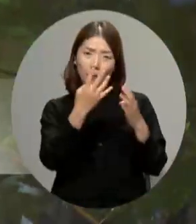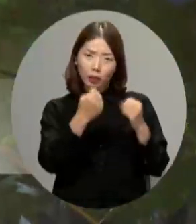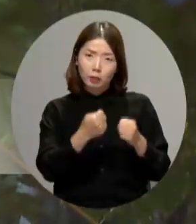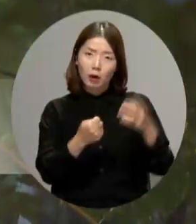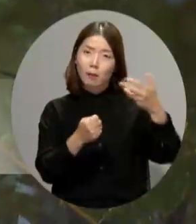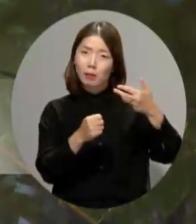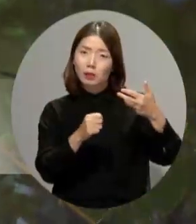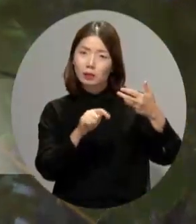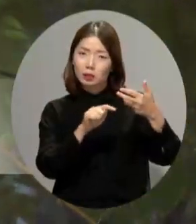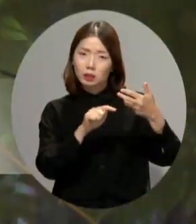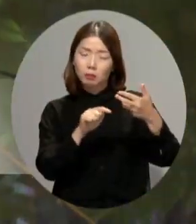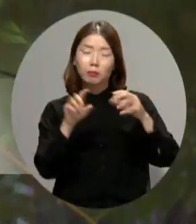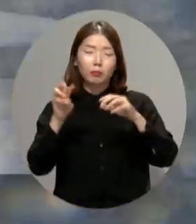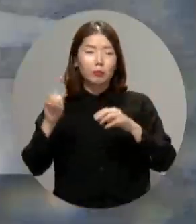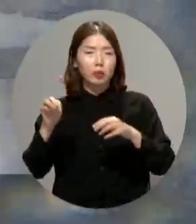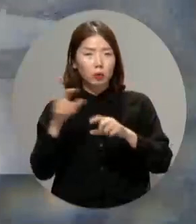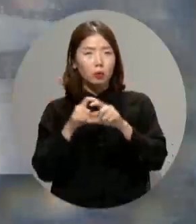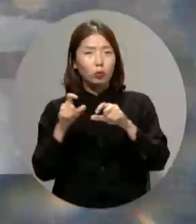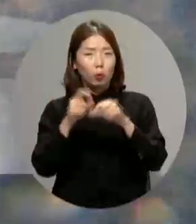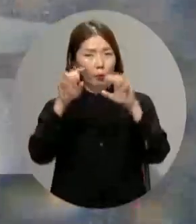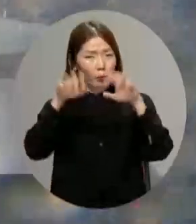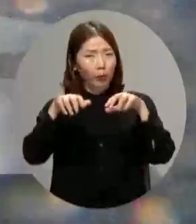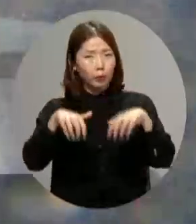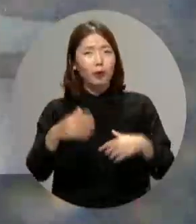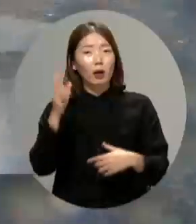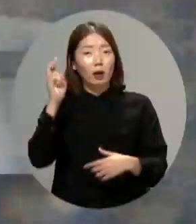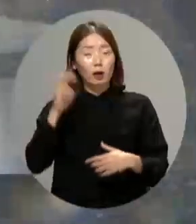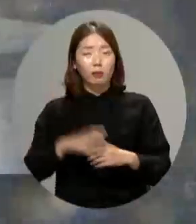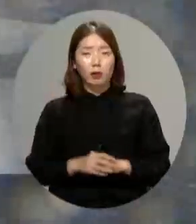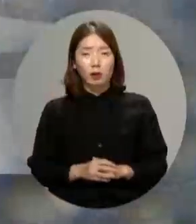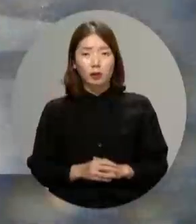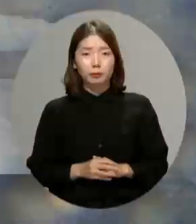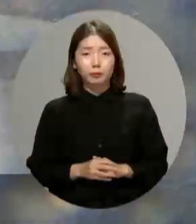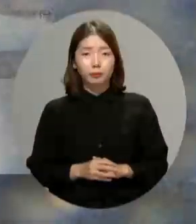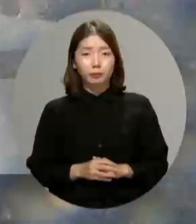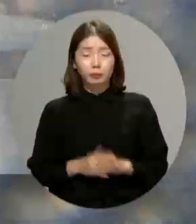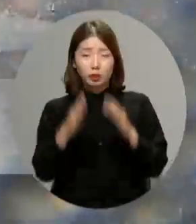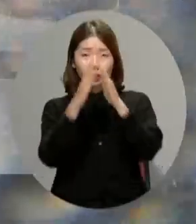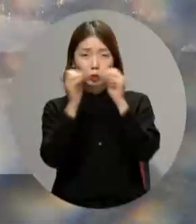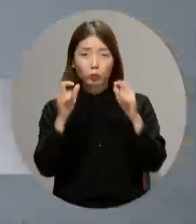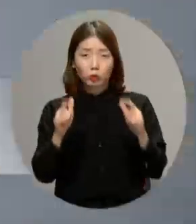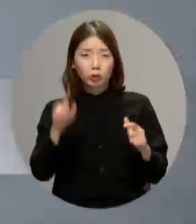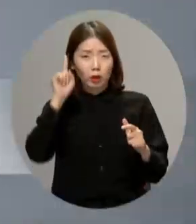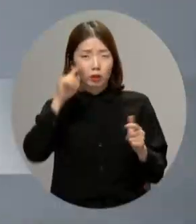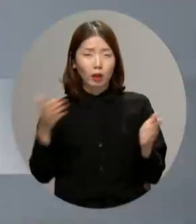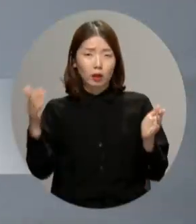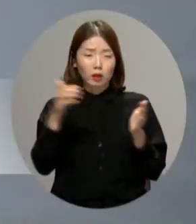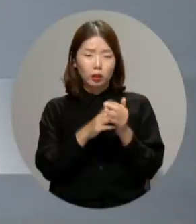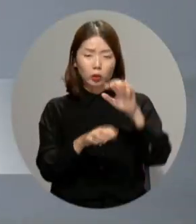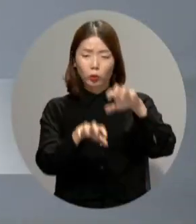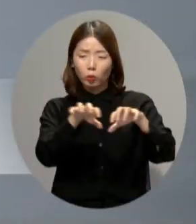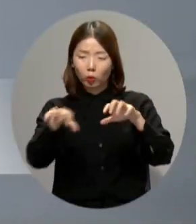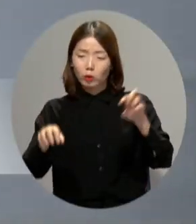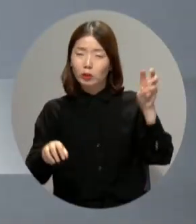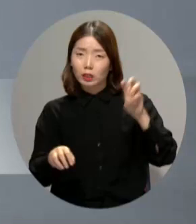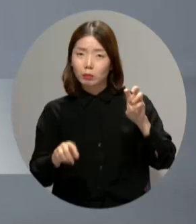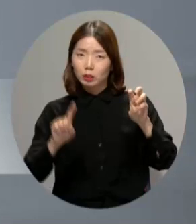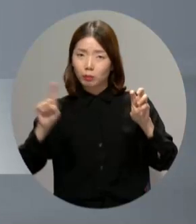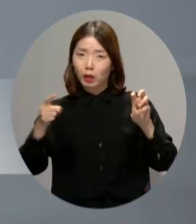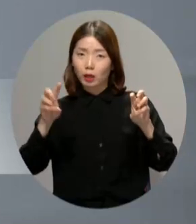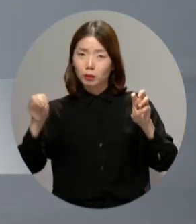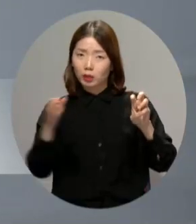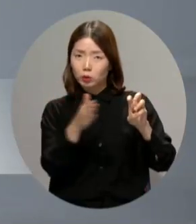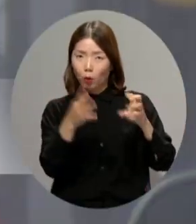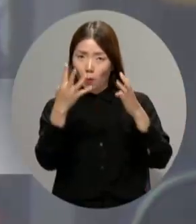많게는 80mm의 강한 비가 내릴 가능성도 있습니다. 기상청은 전북에 내일까지 곳에 따라 30에서